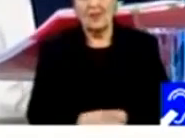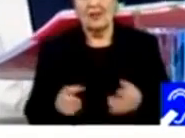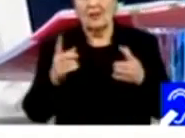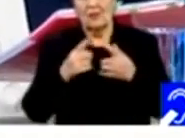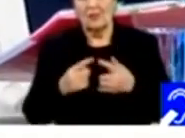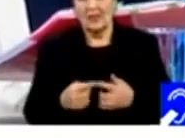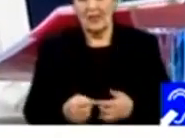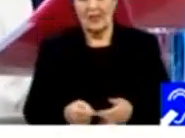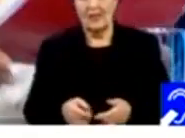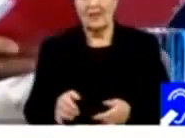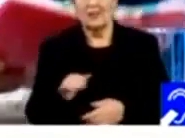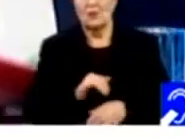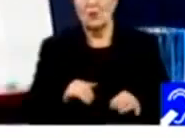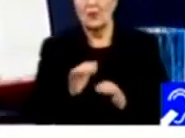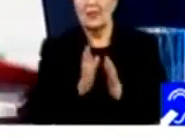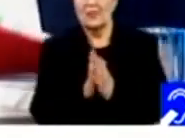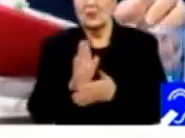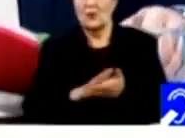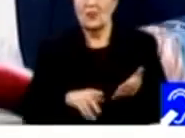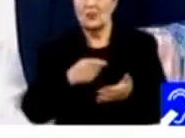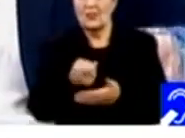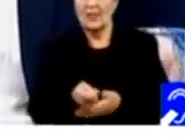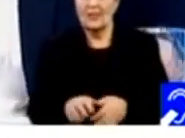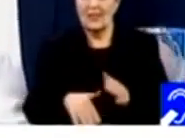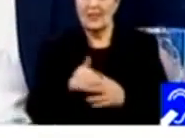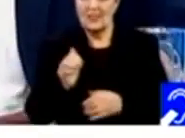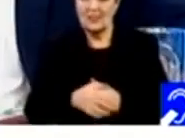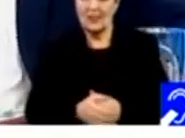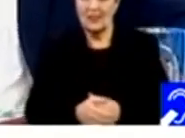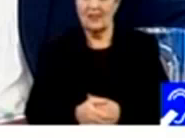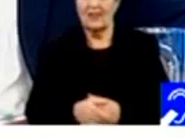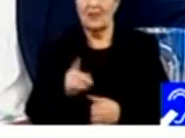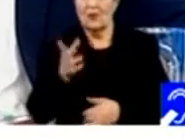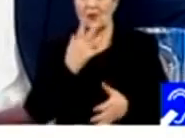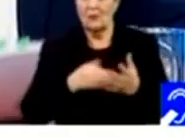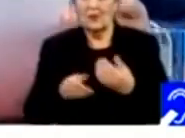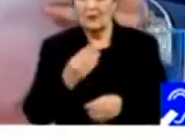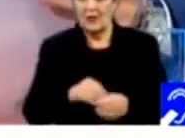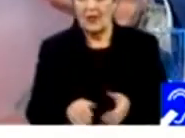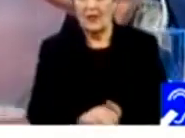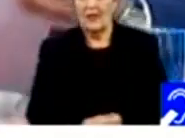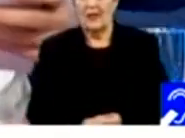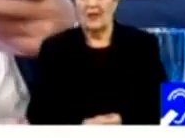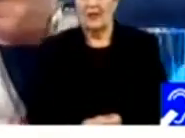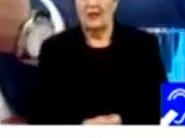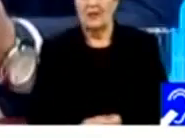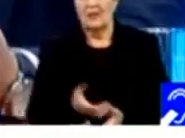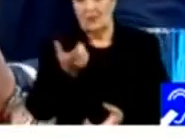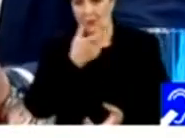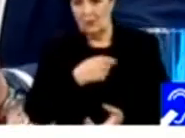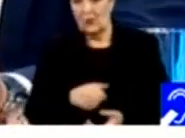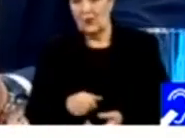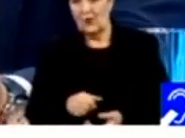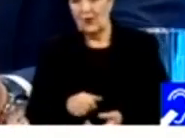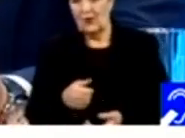concret, exact, unde am solicitat noi invalidarea alegerilor, pentru că sunteți un manipulator ordinar. Domnule